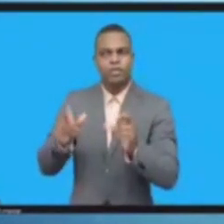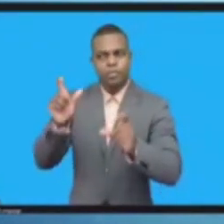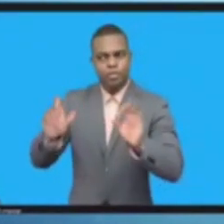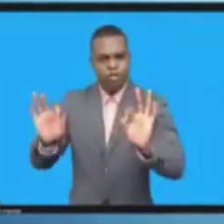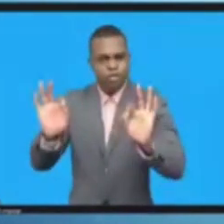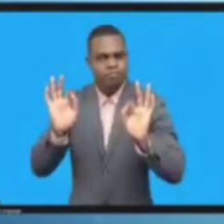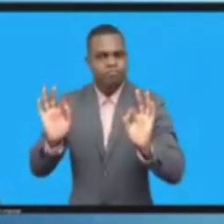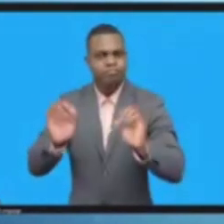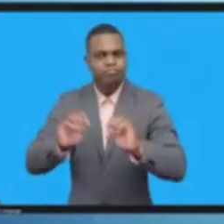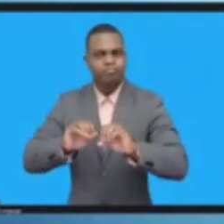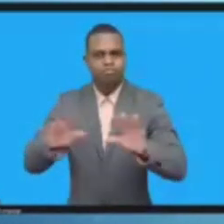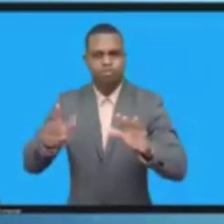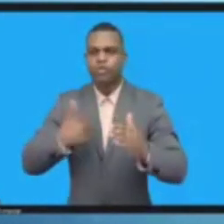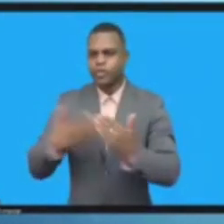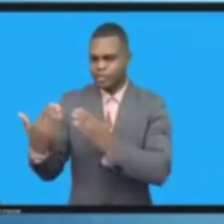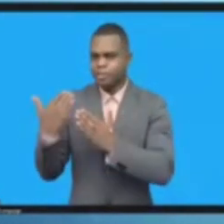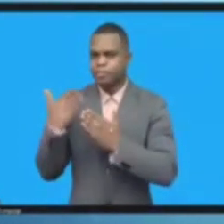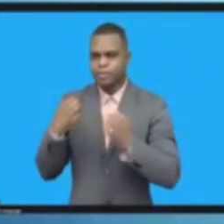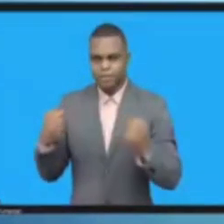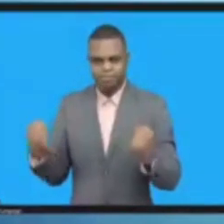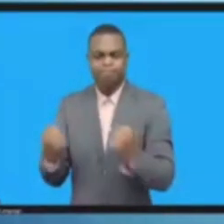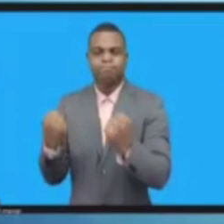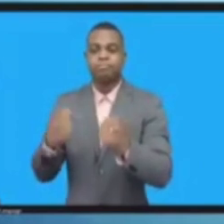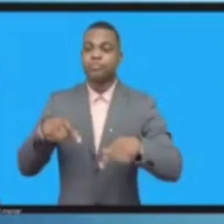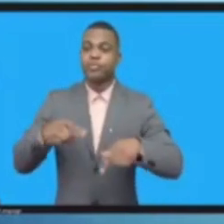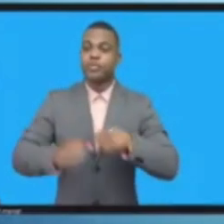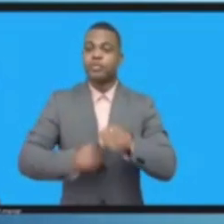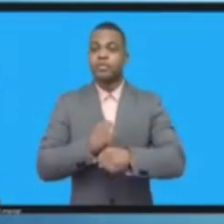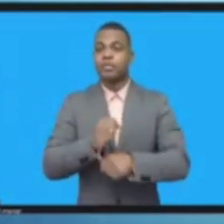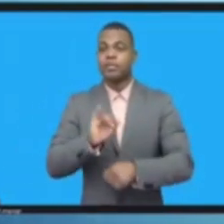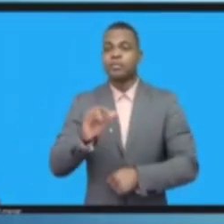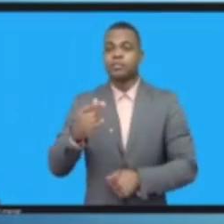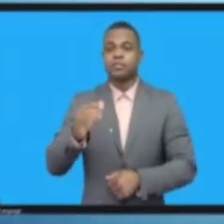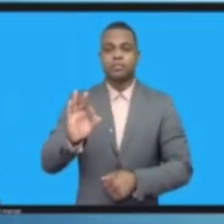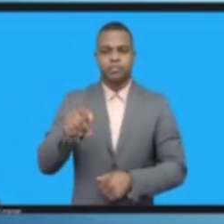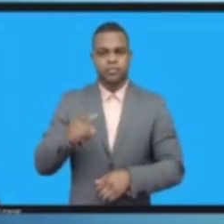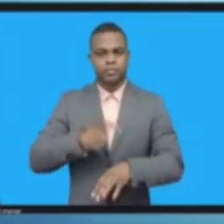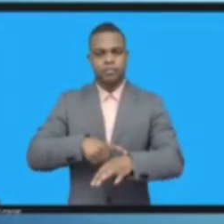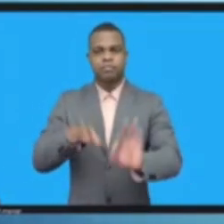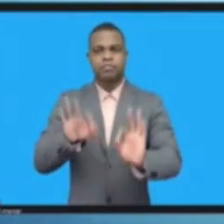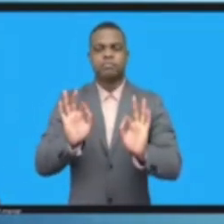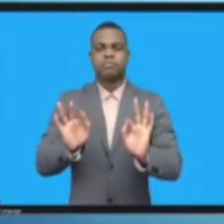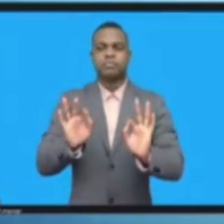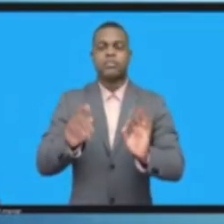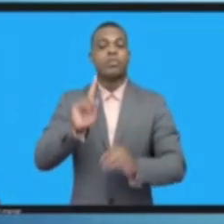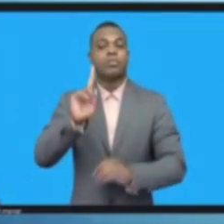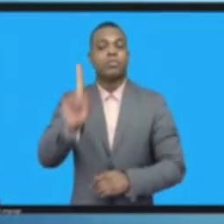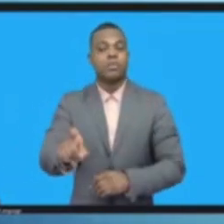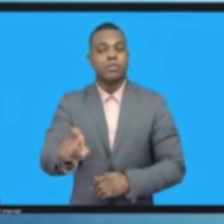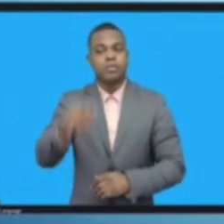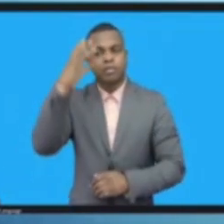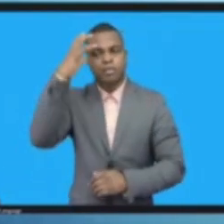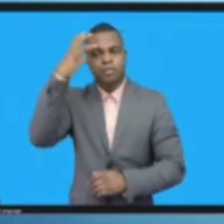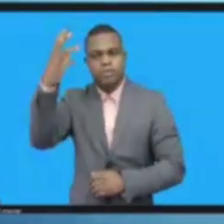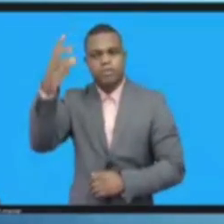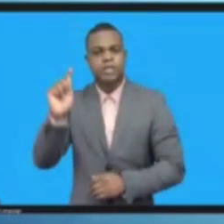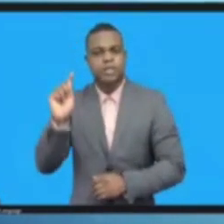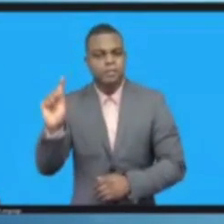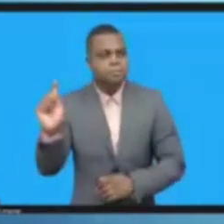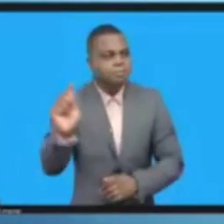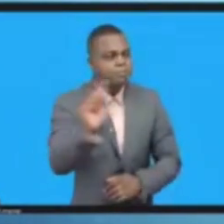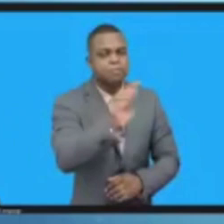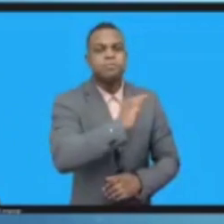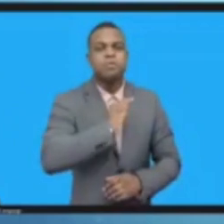pour les gouvernements. Les gouvernements ch cherchent des voies de se connecter avec leur